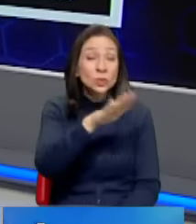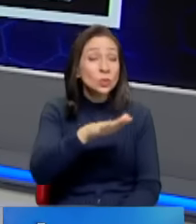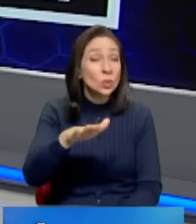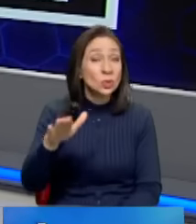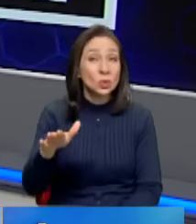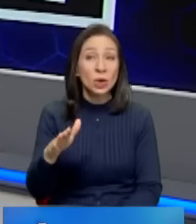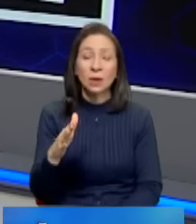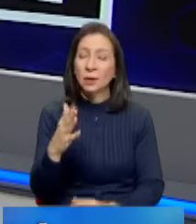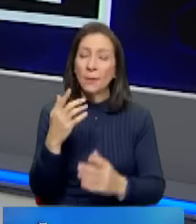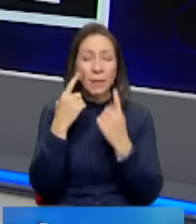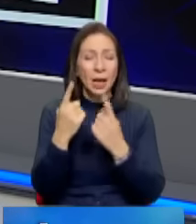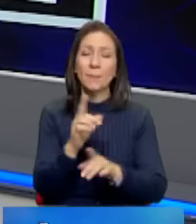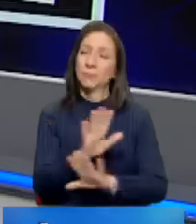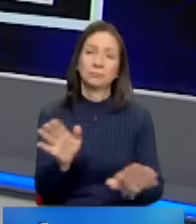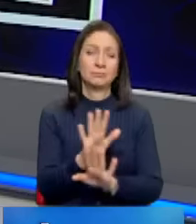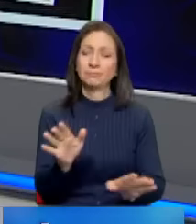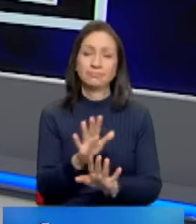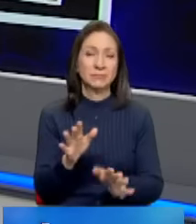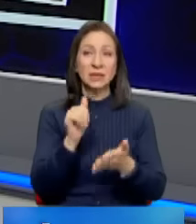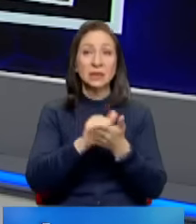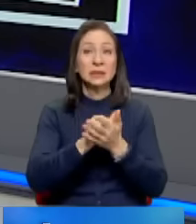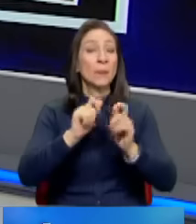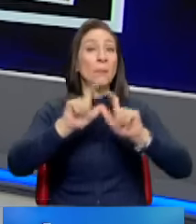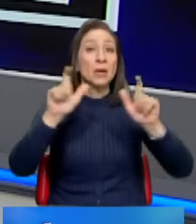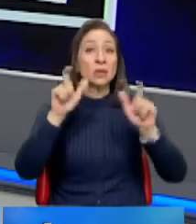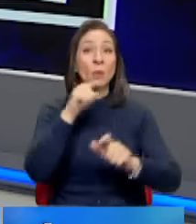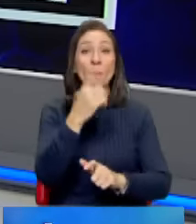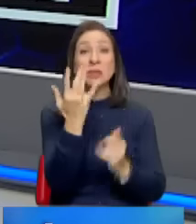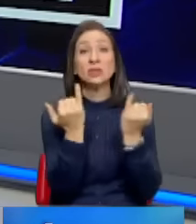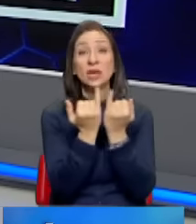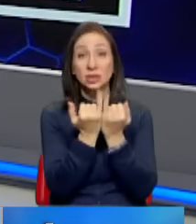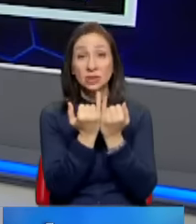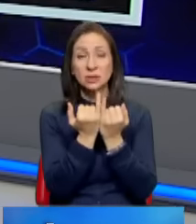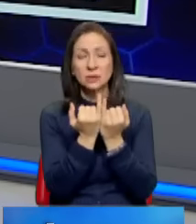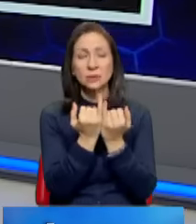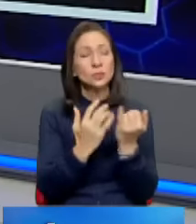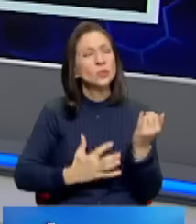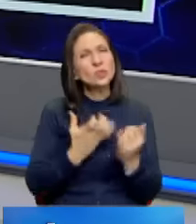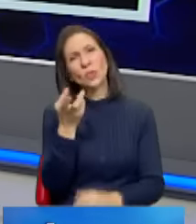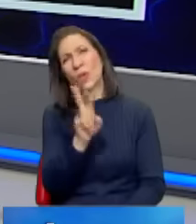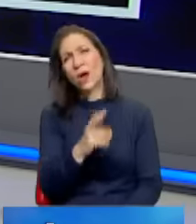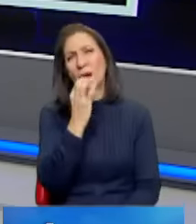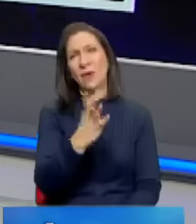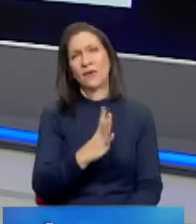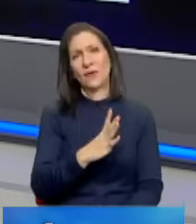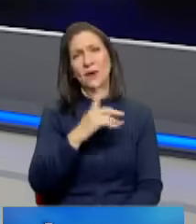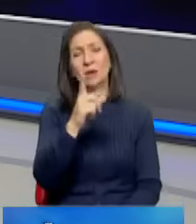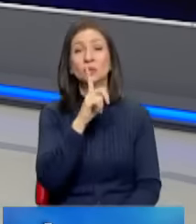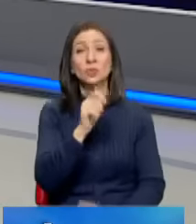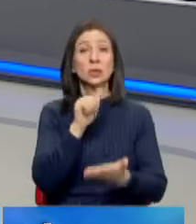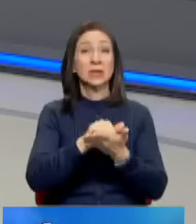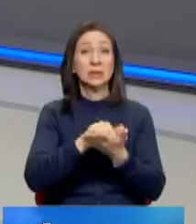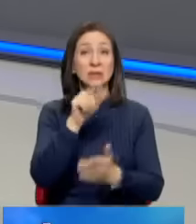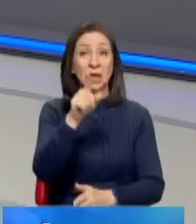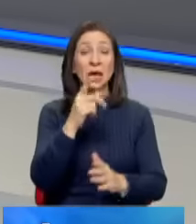yavruyu yaşatamadık. Günün gazete manşetlerinde de bu 5 kardeşin kahreden ölümünün haberi var. Sözcü